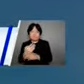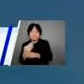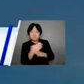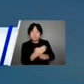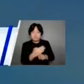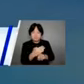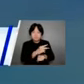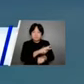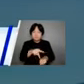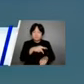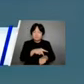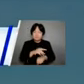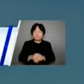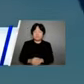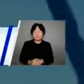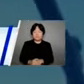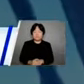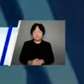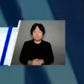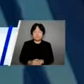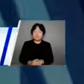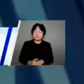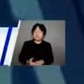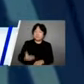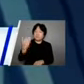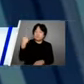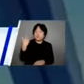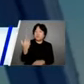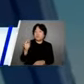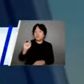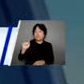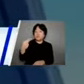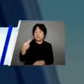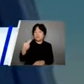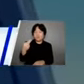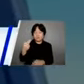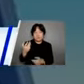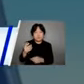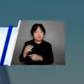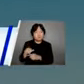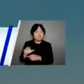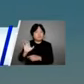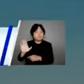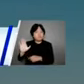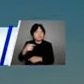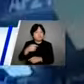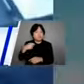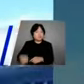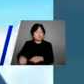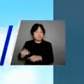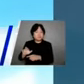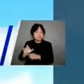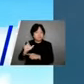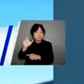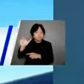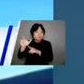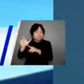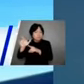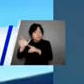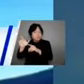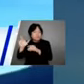eroplano naman ng Philippine Air Force ang nakaranas ng dangerous maneuvers ng eroplano ng People's Liberation Army Air Force. Ayon sa